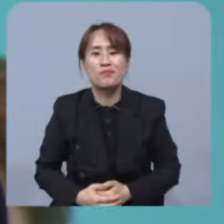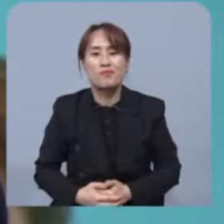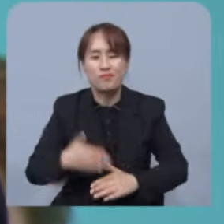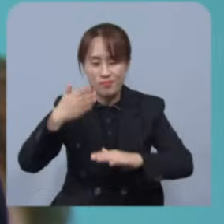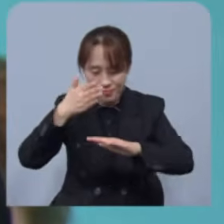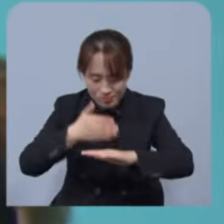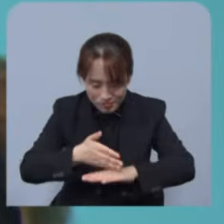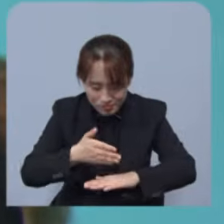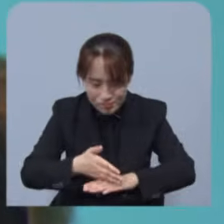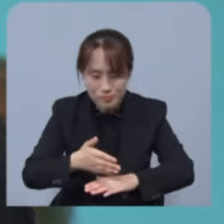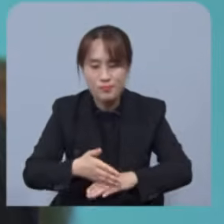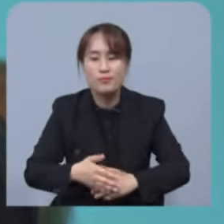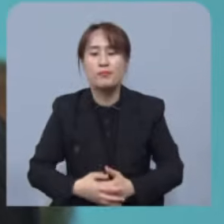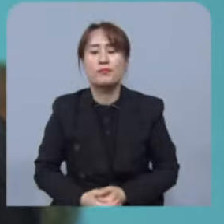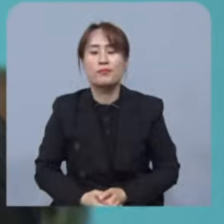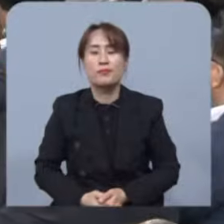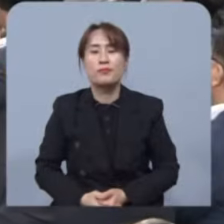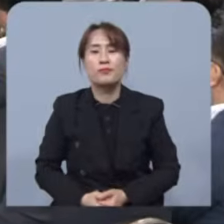이상입니다.